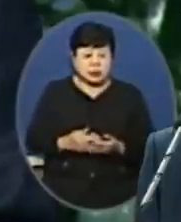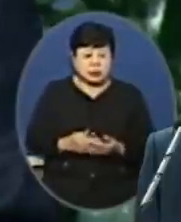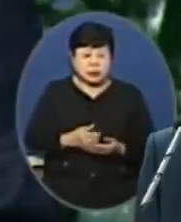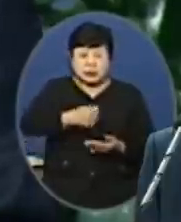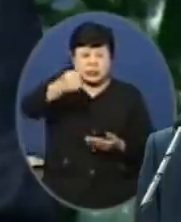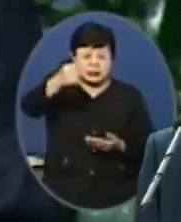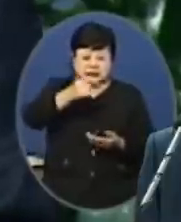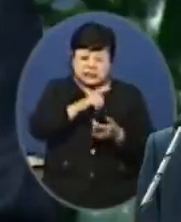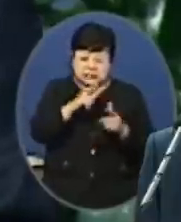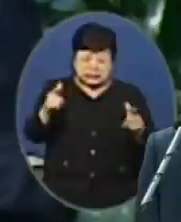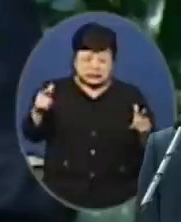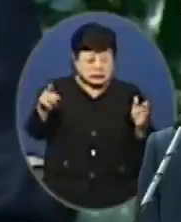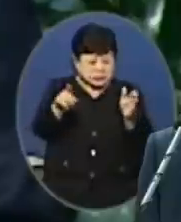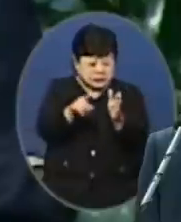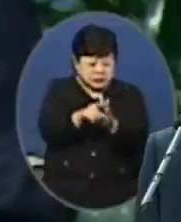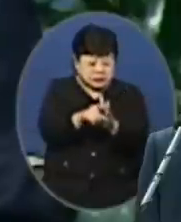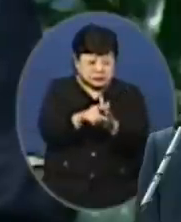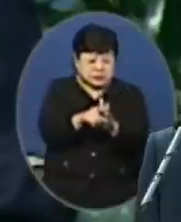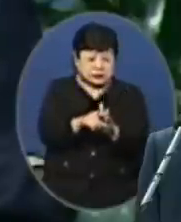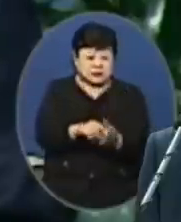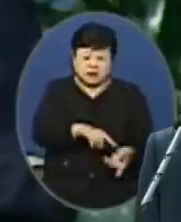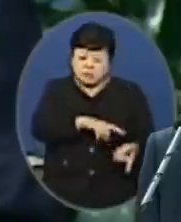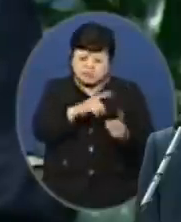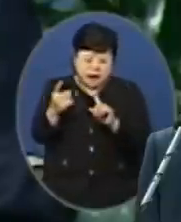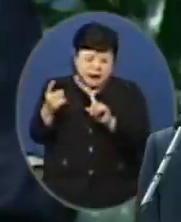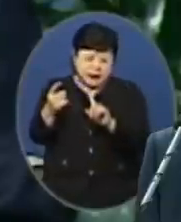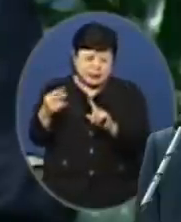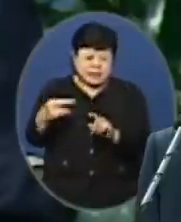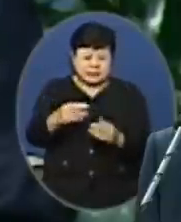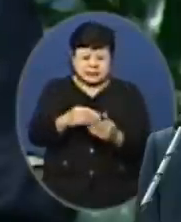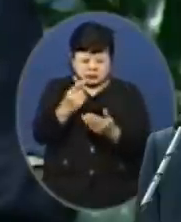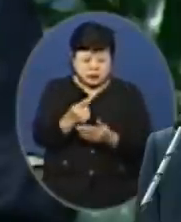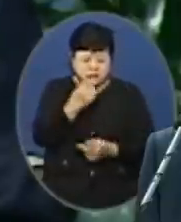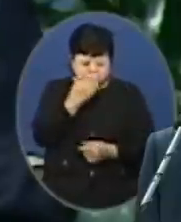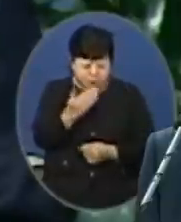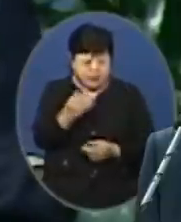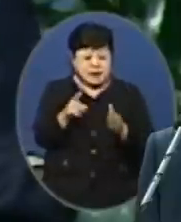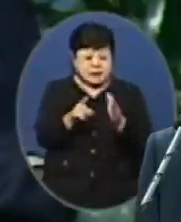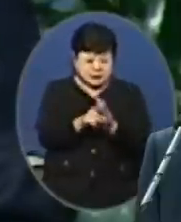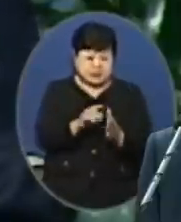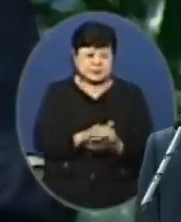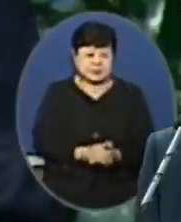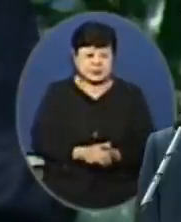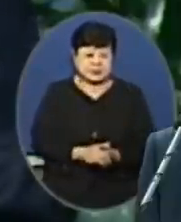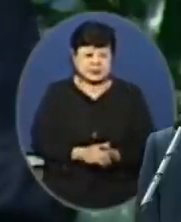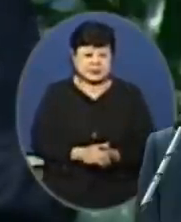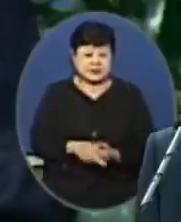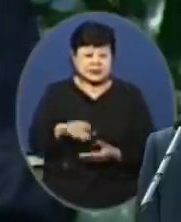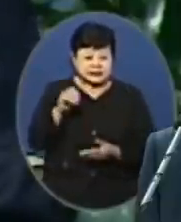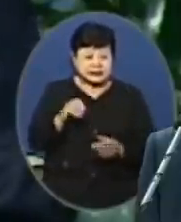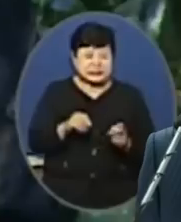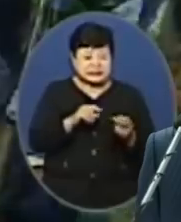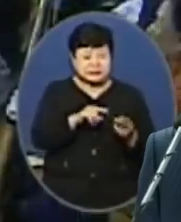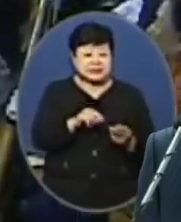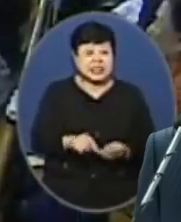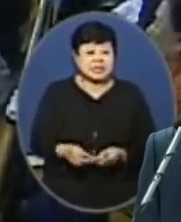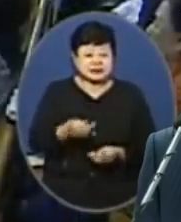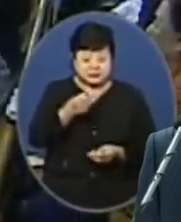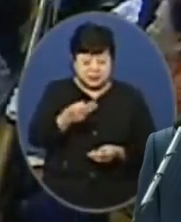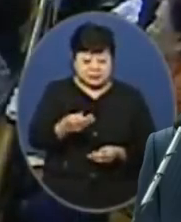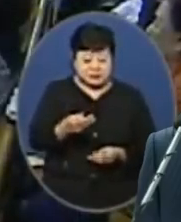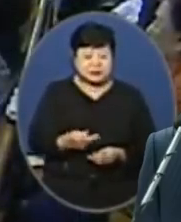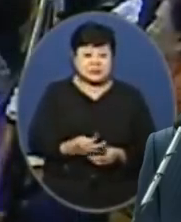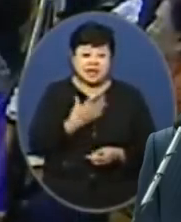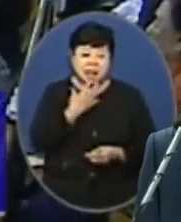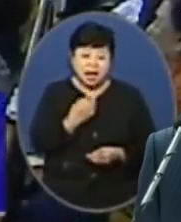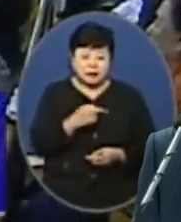갈 리가 없다는 것입니다. 태워놔도 부활해서 데리고 올 것이라고 믿은 것입니다. 창세기 22장 13절로 14절에